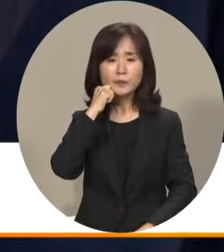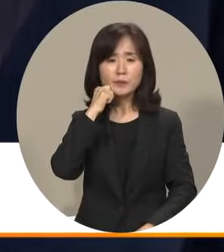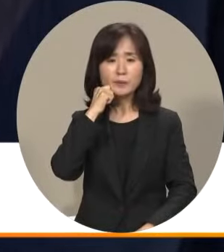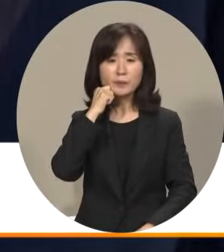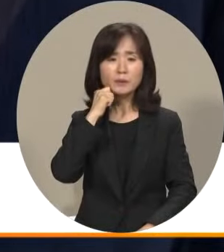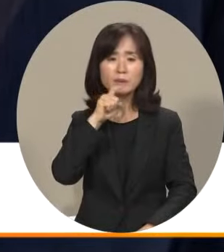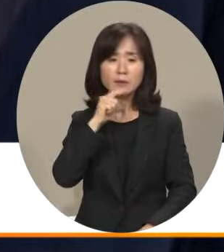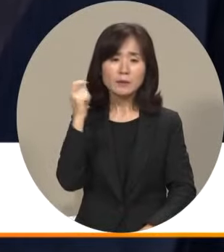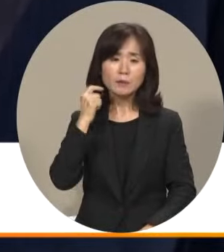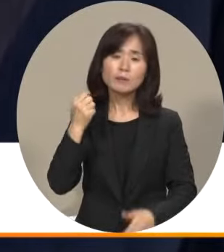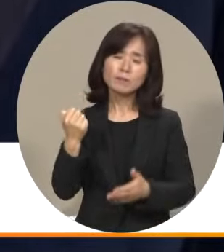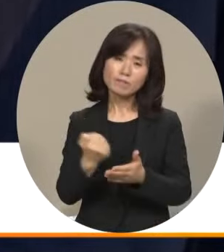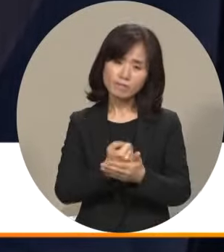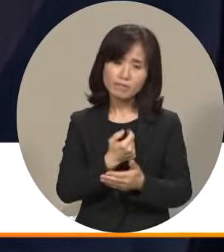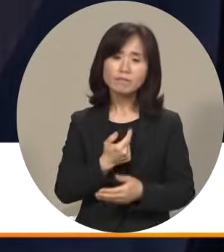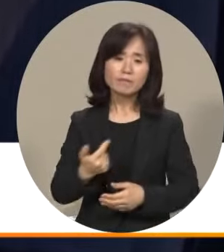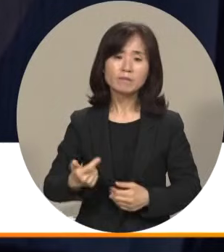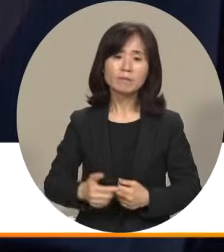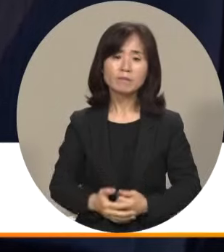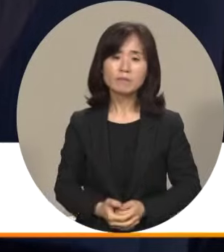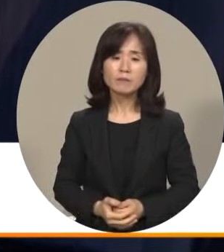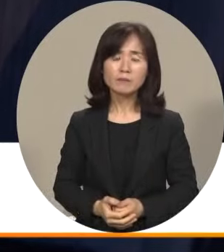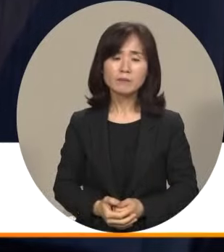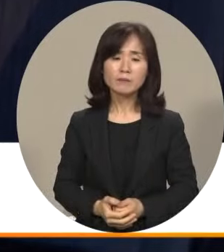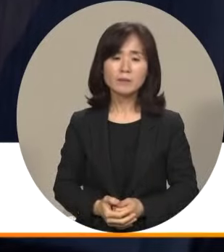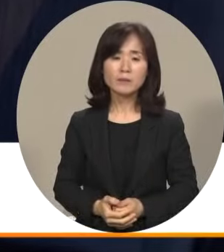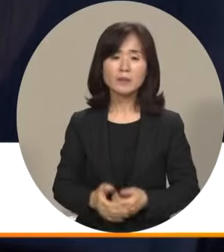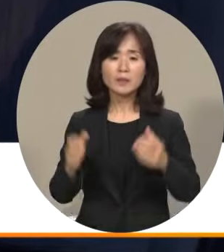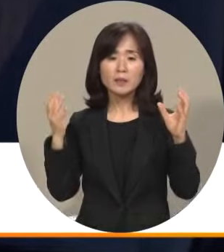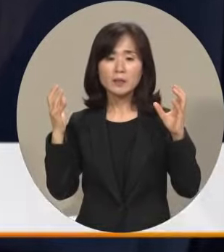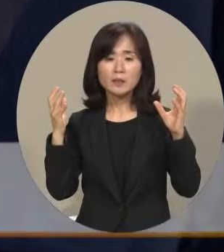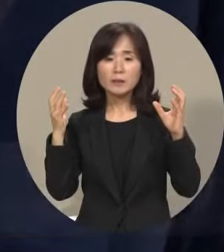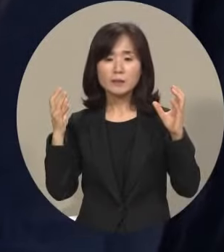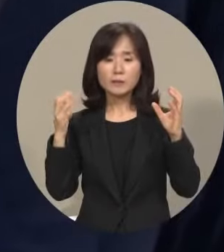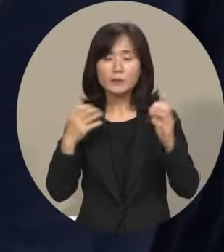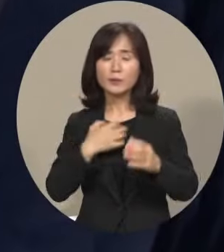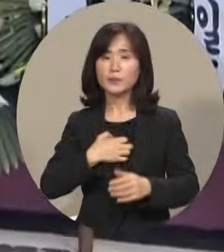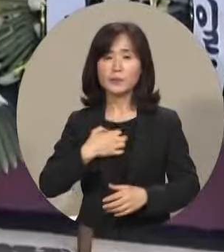안타깝고 속상하고 아이들도 걱정이 돼요.